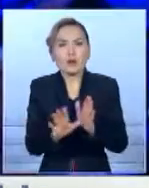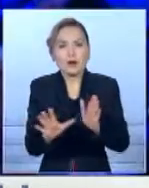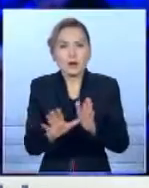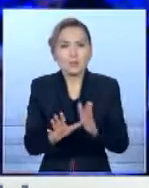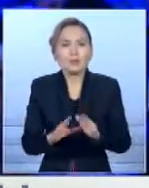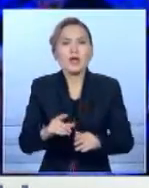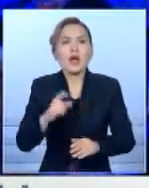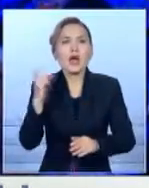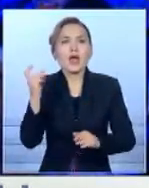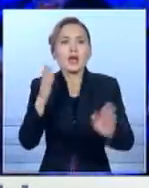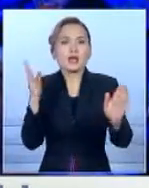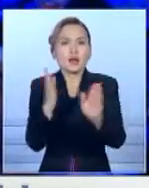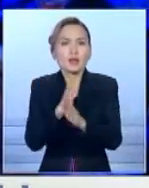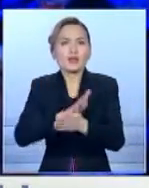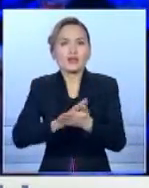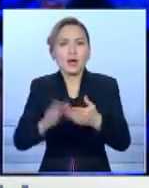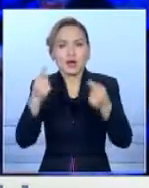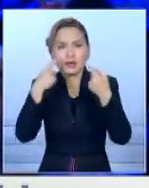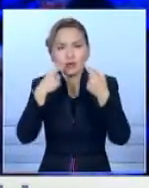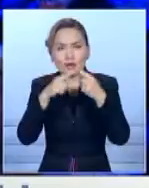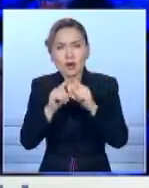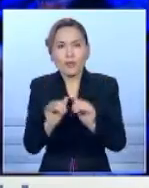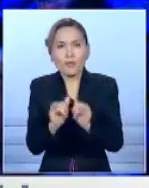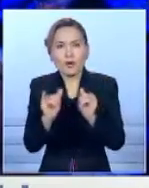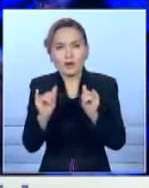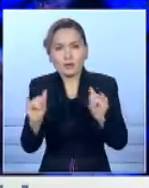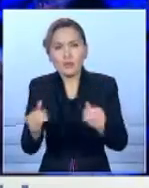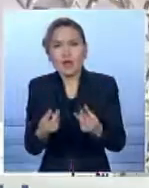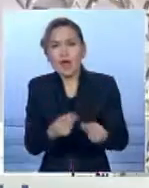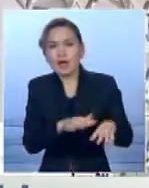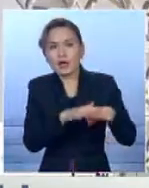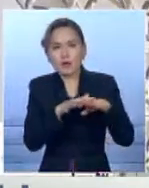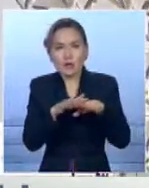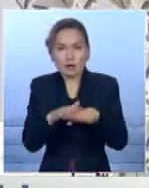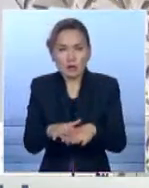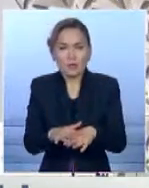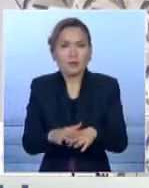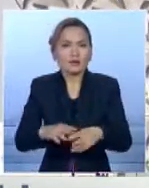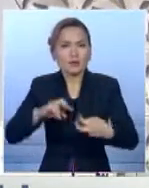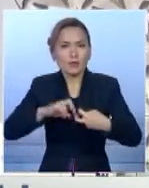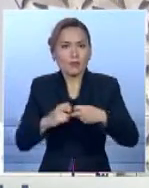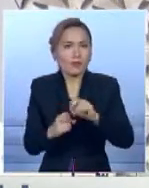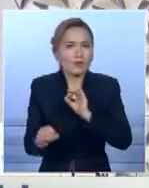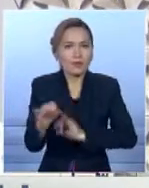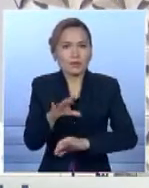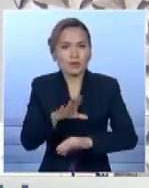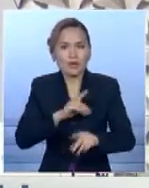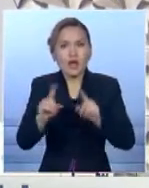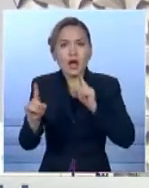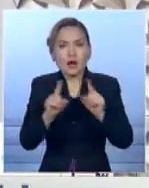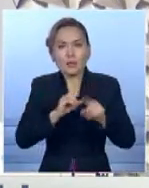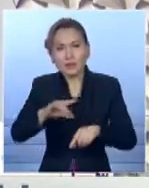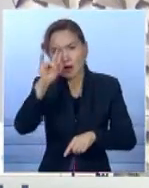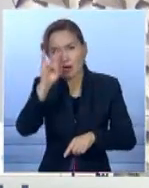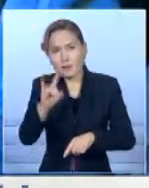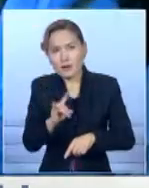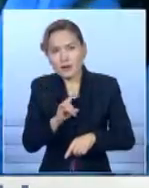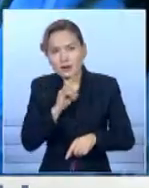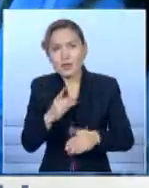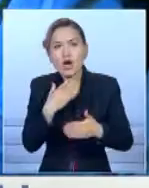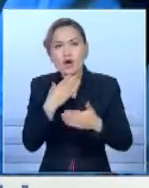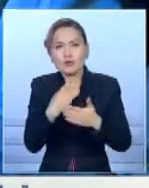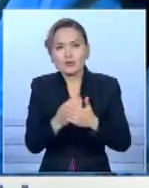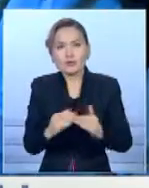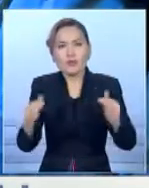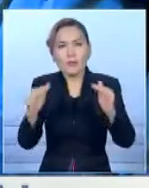мен экологиялық таза технологияларды пайдалану және оларға инвестиция салу жайы да пысықталады. Саммит аясында Қазақстан өз